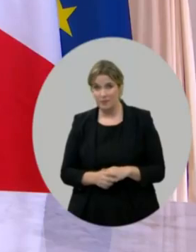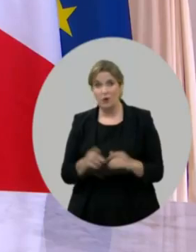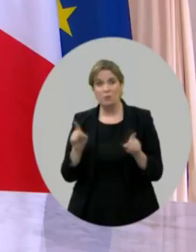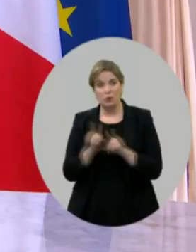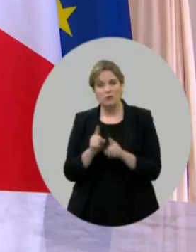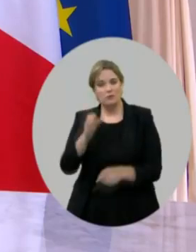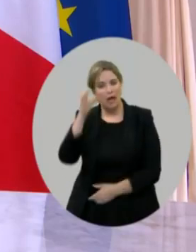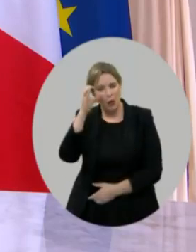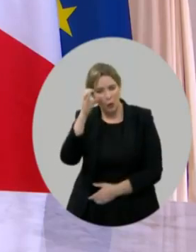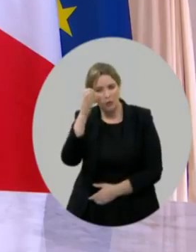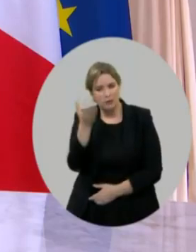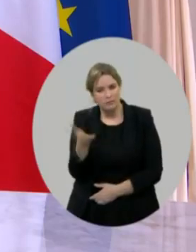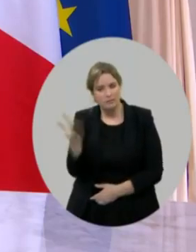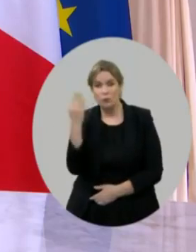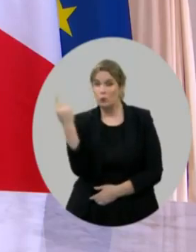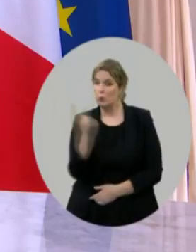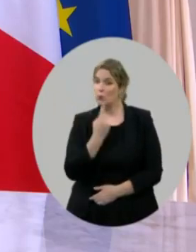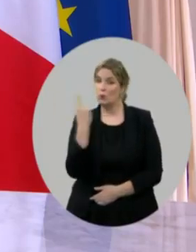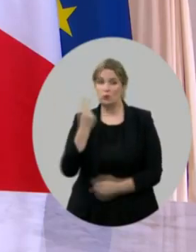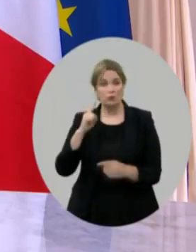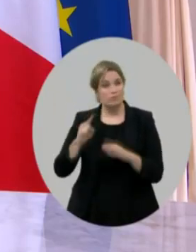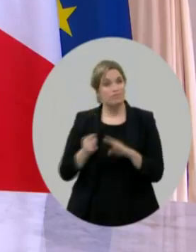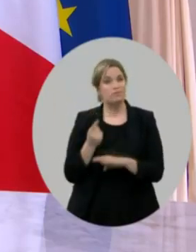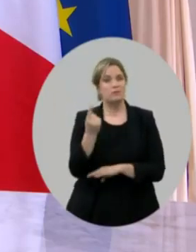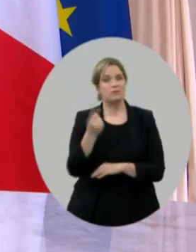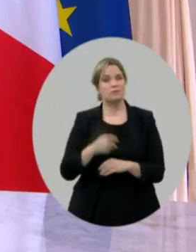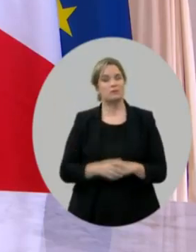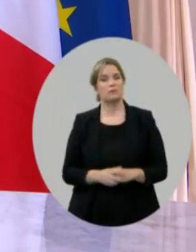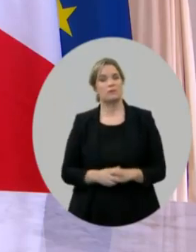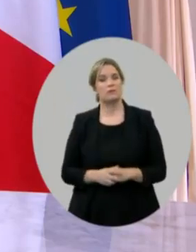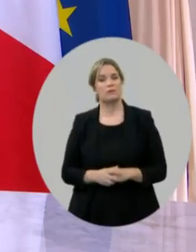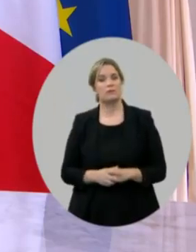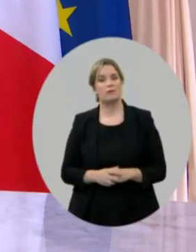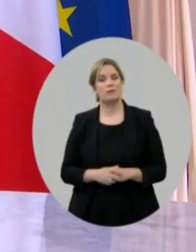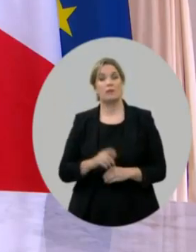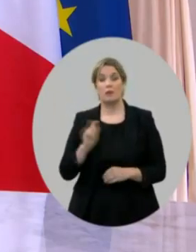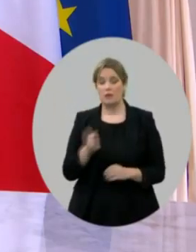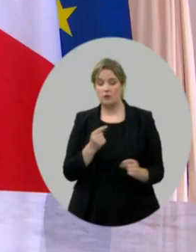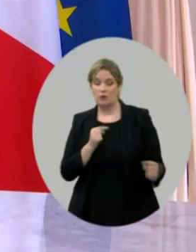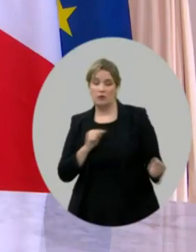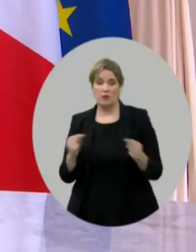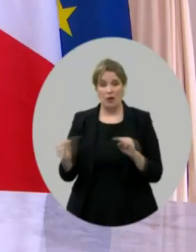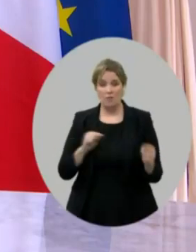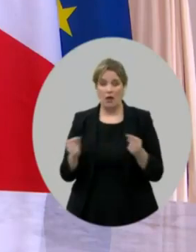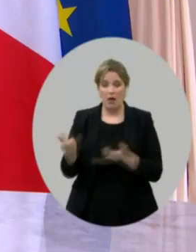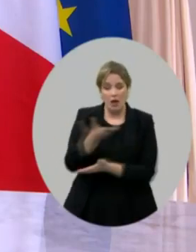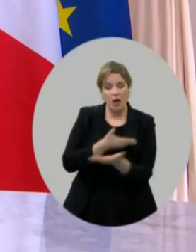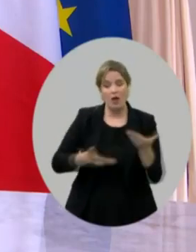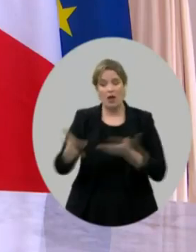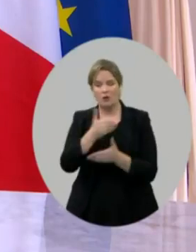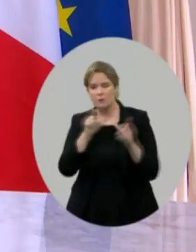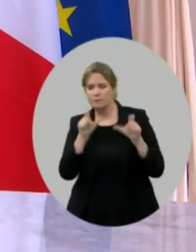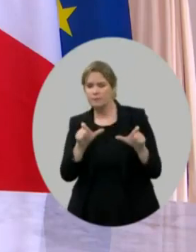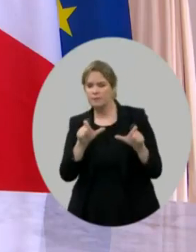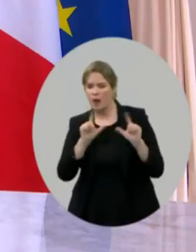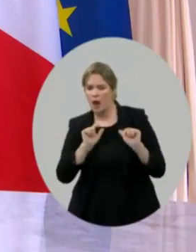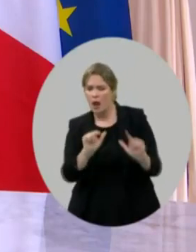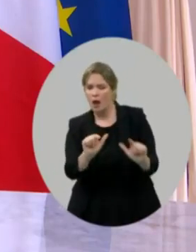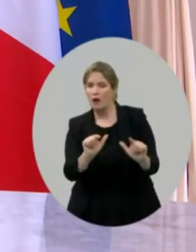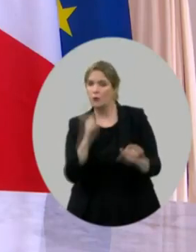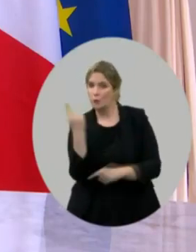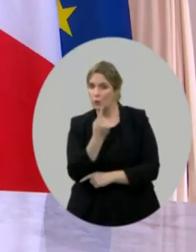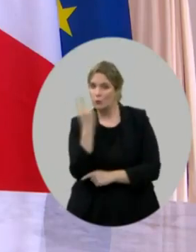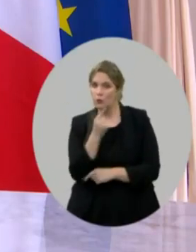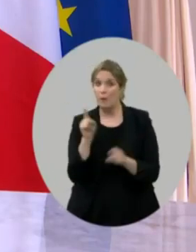les écouterai toujours. Je m'assurerai que tous les débats soient conduits et que toutes les voix,